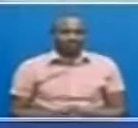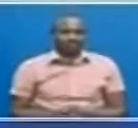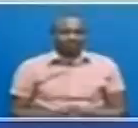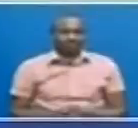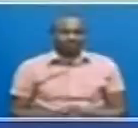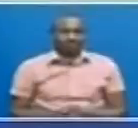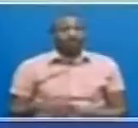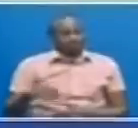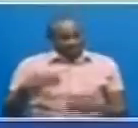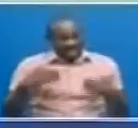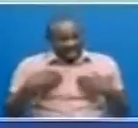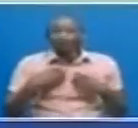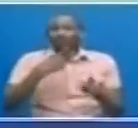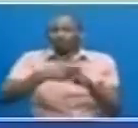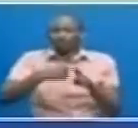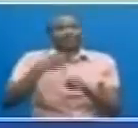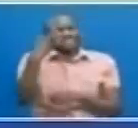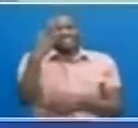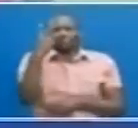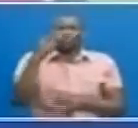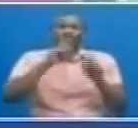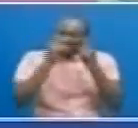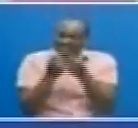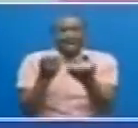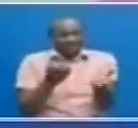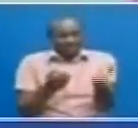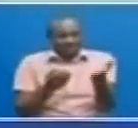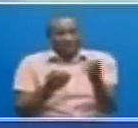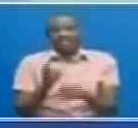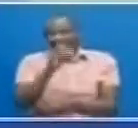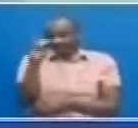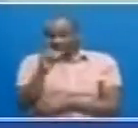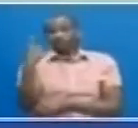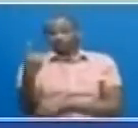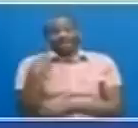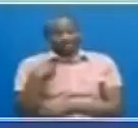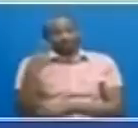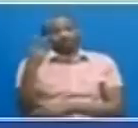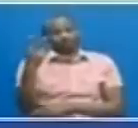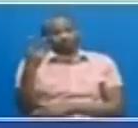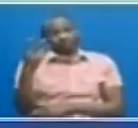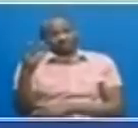We have a total of 32 teams, that is division 1 we have 12 teams, and division 2 we